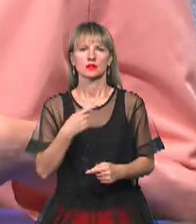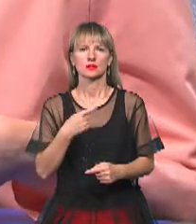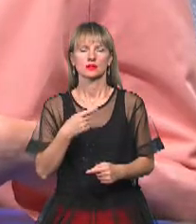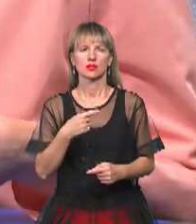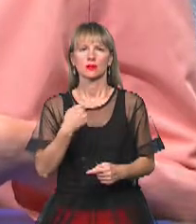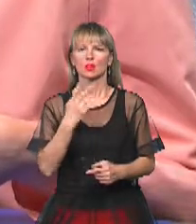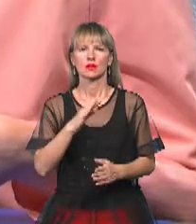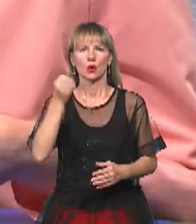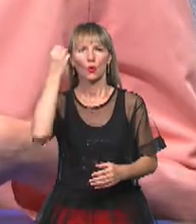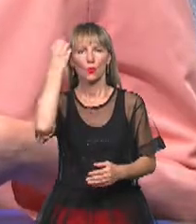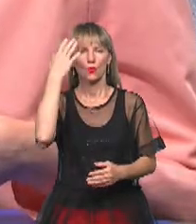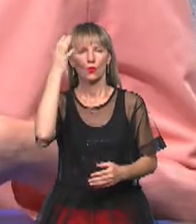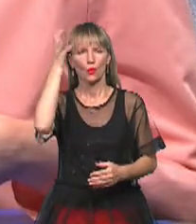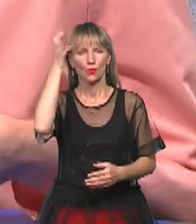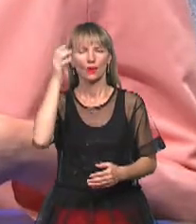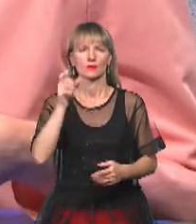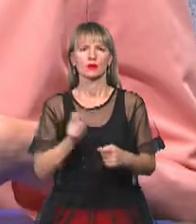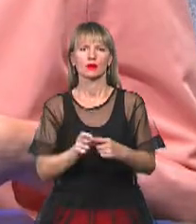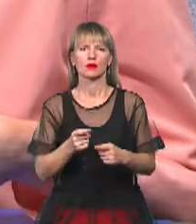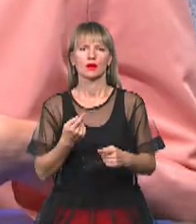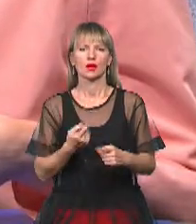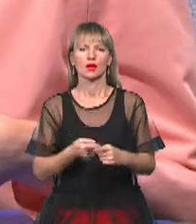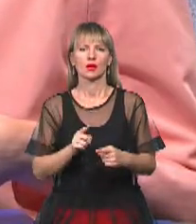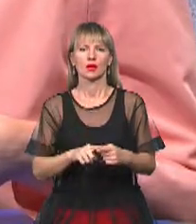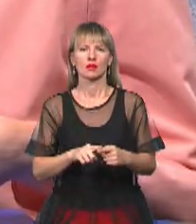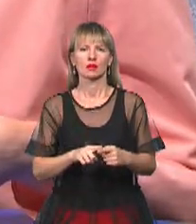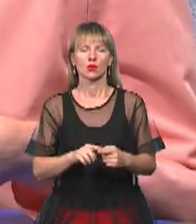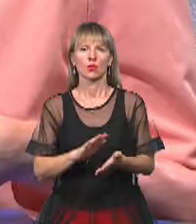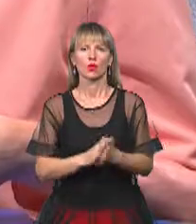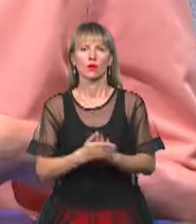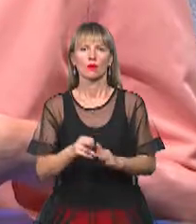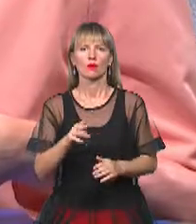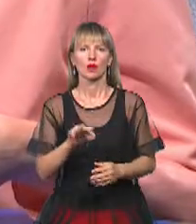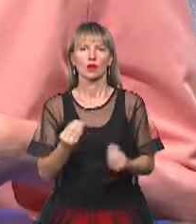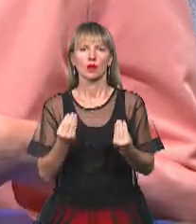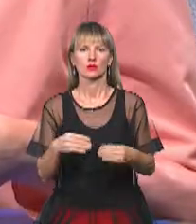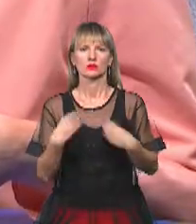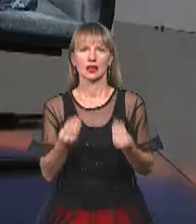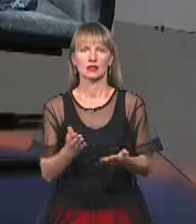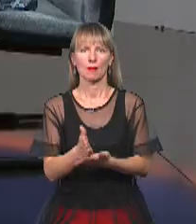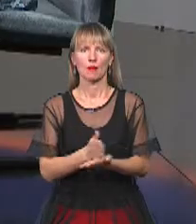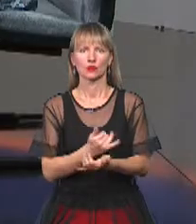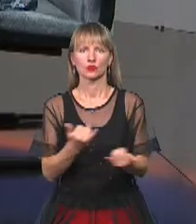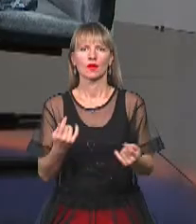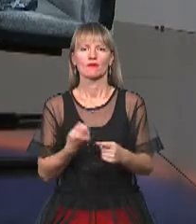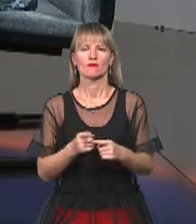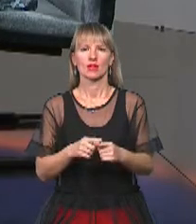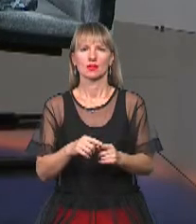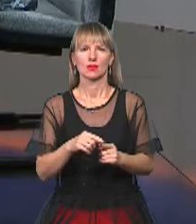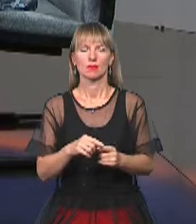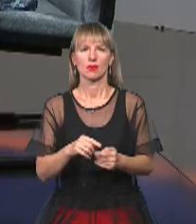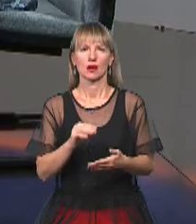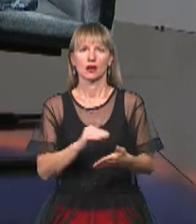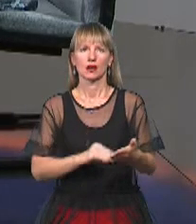заумним такими термінами, це як service level agreement, або така угода про якість надання сервісу. В цьому регламенті